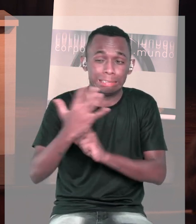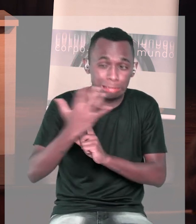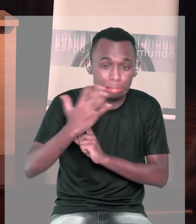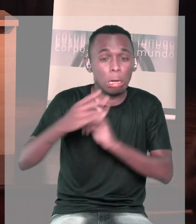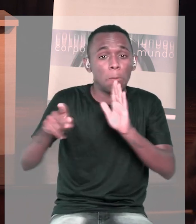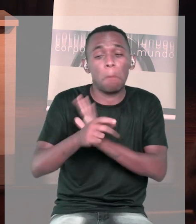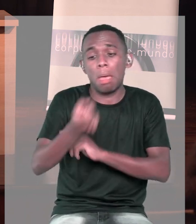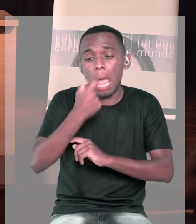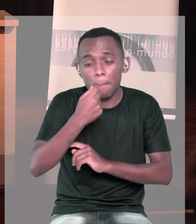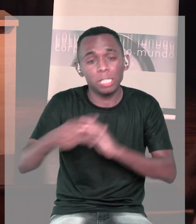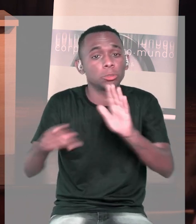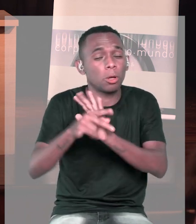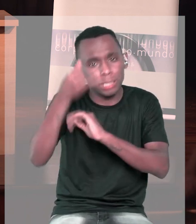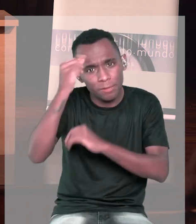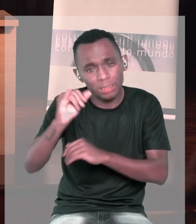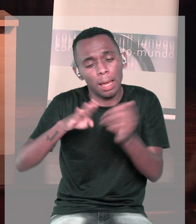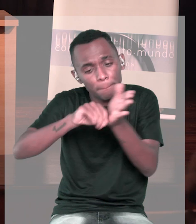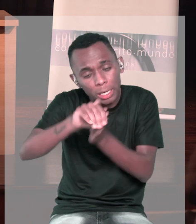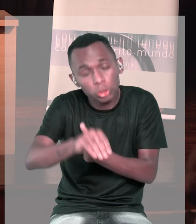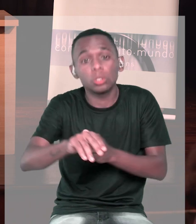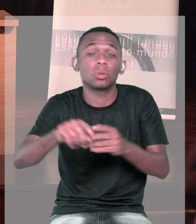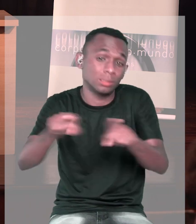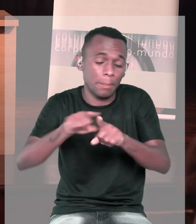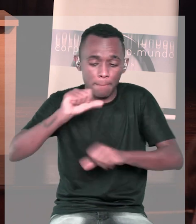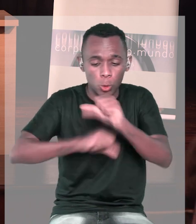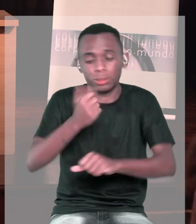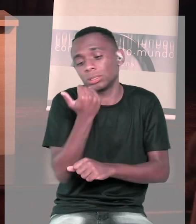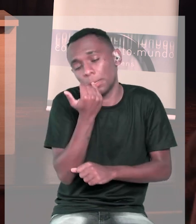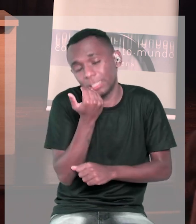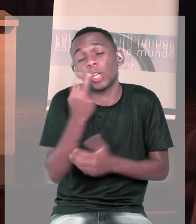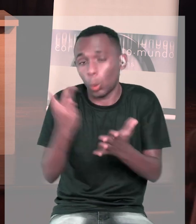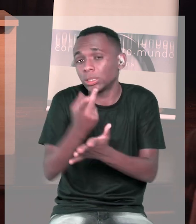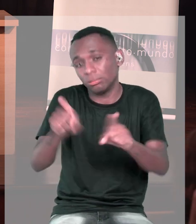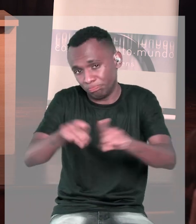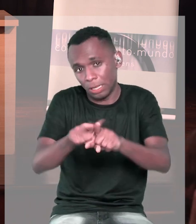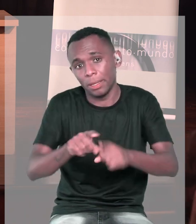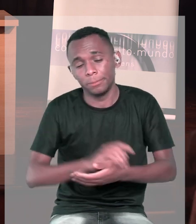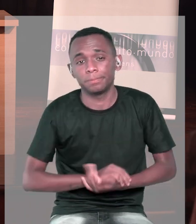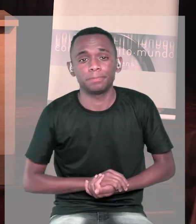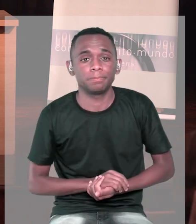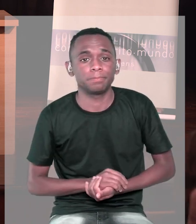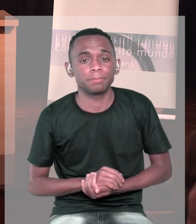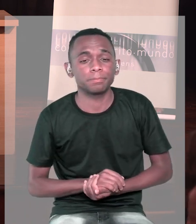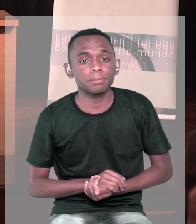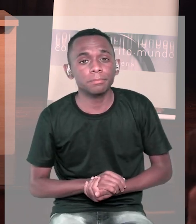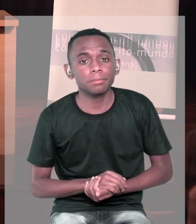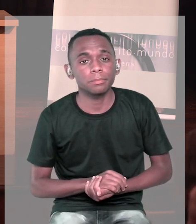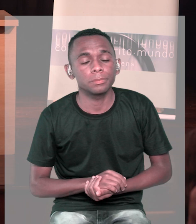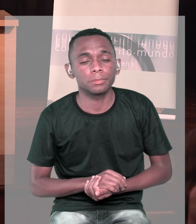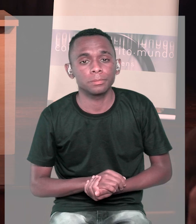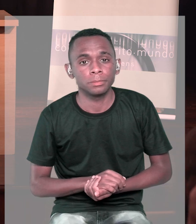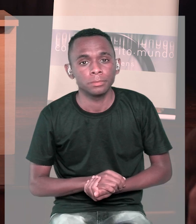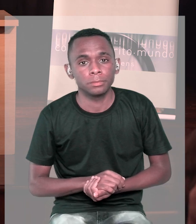de antibióticos e alterações da alimentação. Vous voyez que la vraie différence, c'est